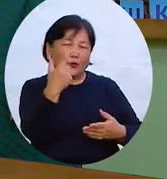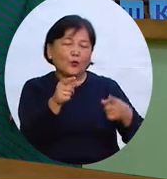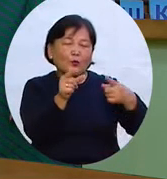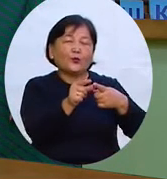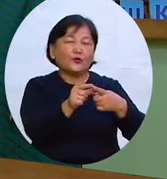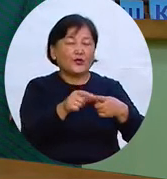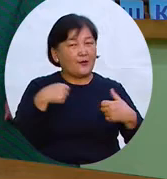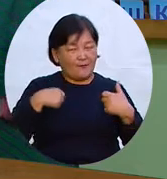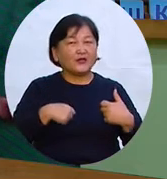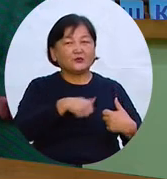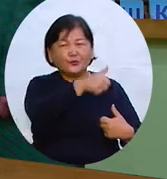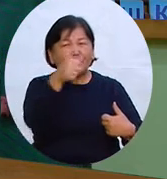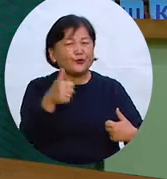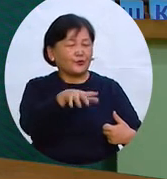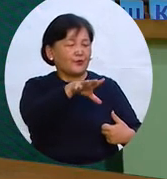хувьдвал